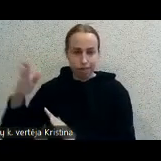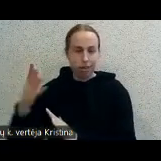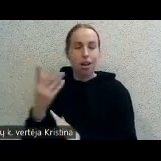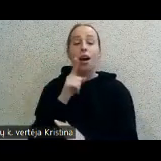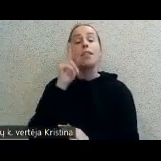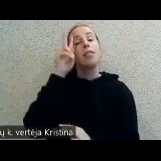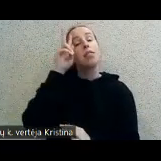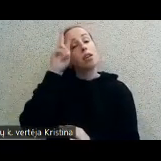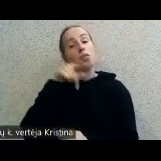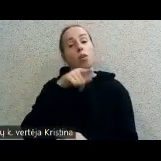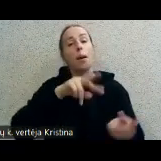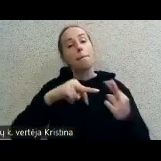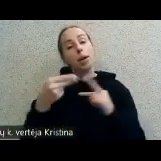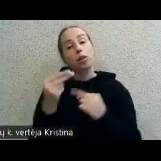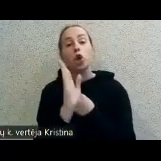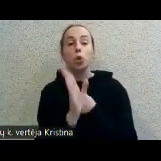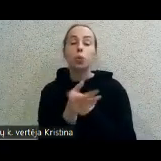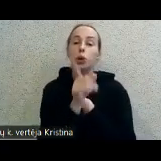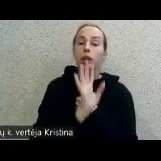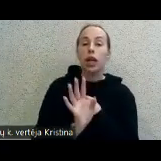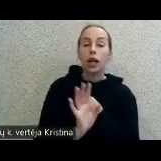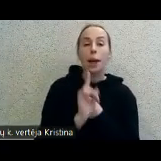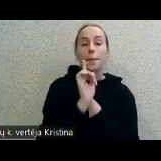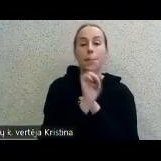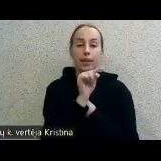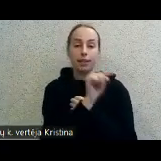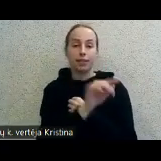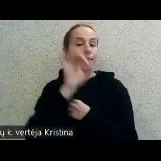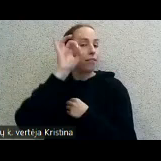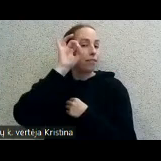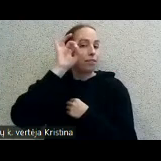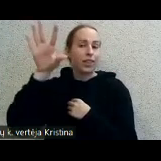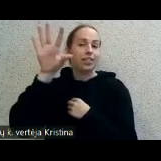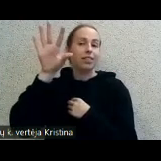pasikeis, bet tai yra mūsų labai garsus